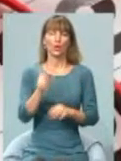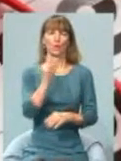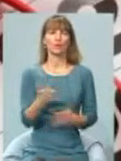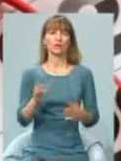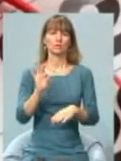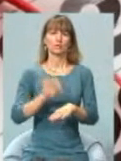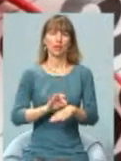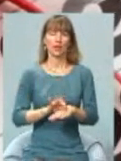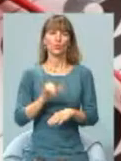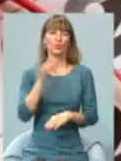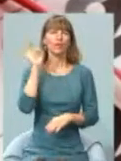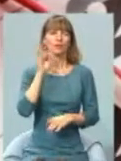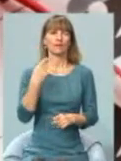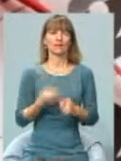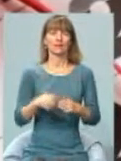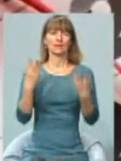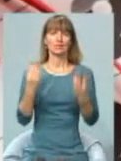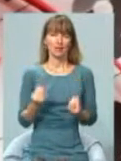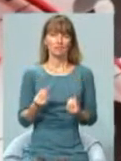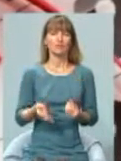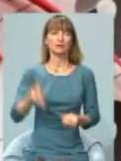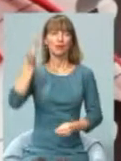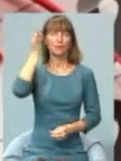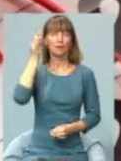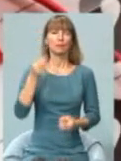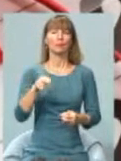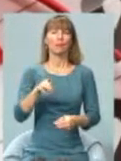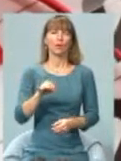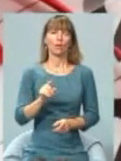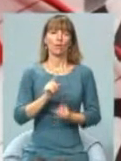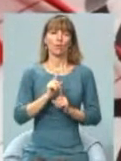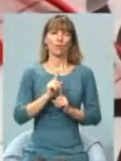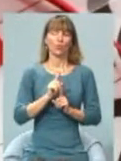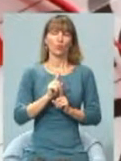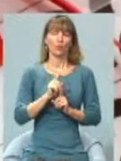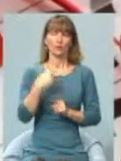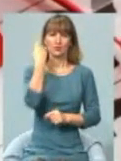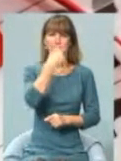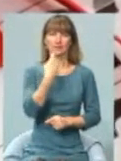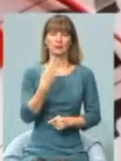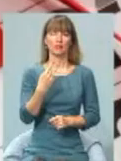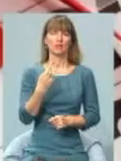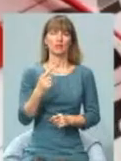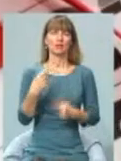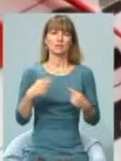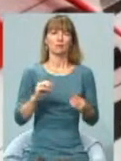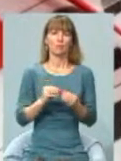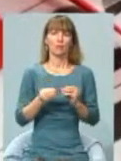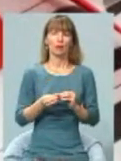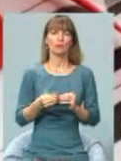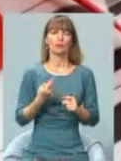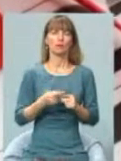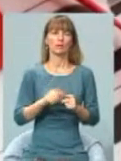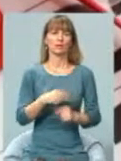У Німеччині також цього дня прийнято згадувати про особистостей із розладами. А тому у цей зимовий день лікарні